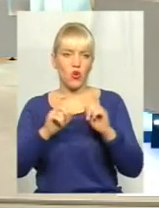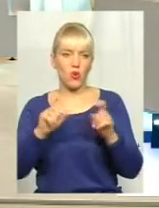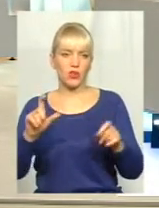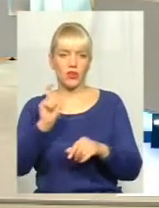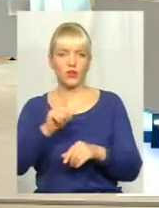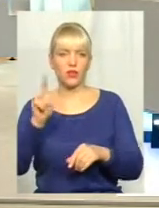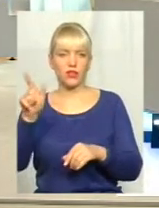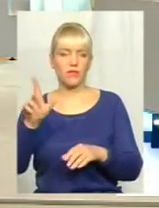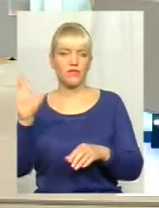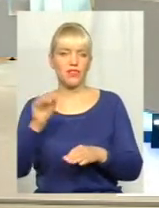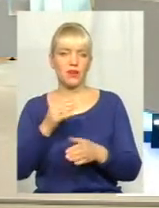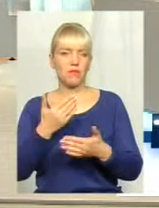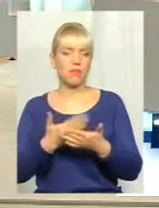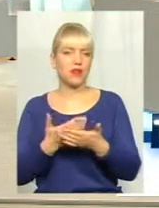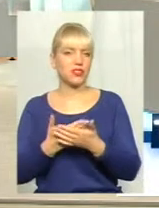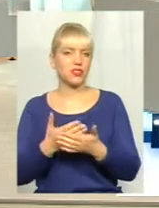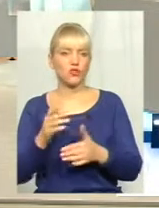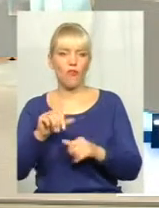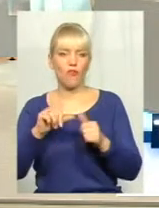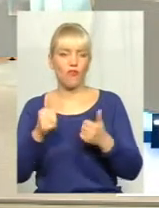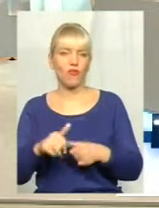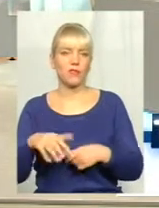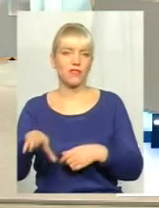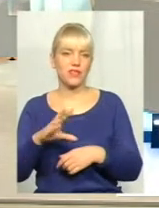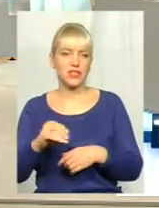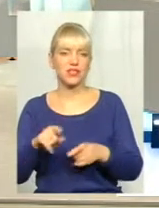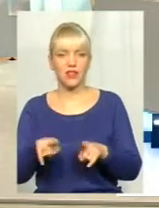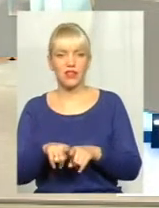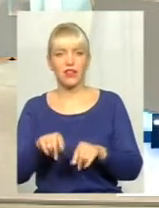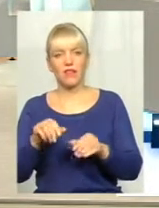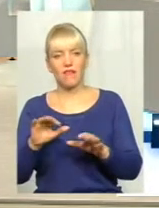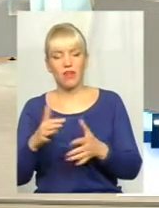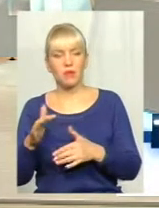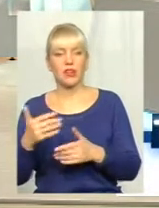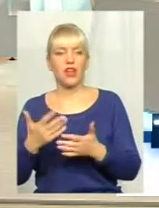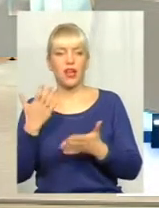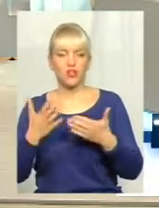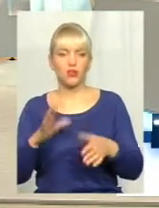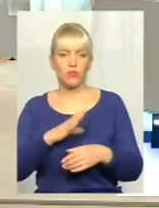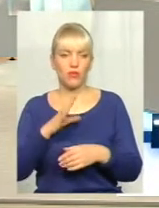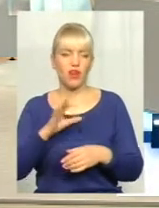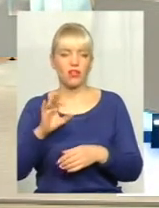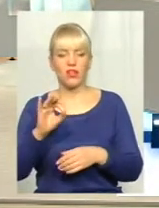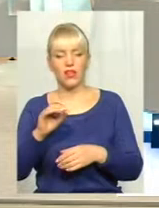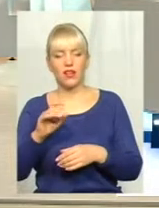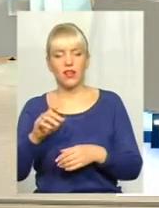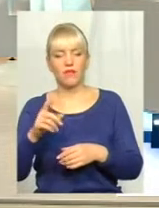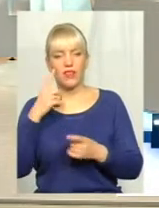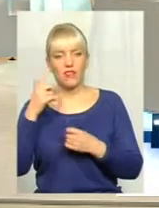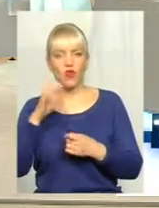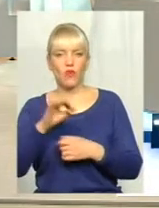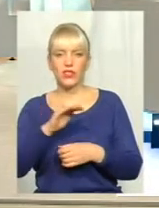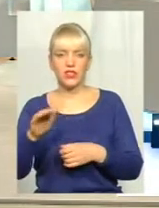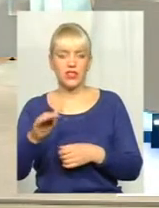практично оформлені всі, ну, таких випадків. Ну, а якщо бувають, то ну, так, інформація просто неофіційна не доходить. І